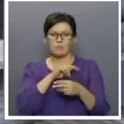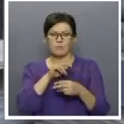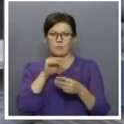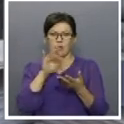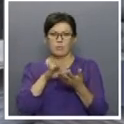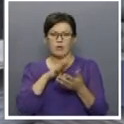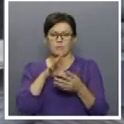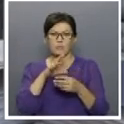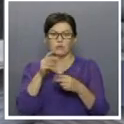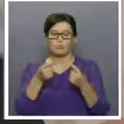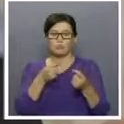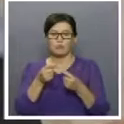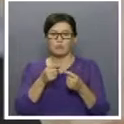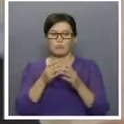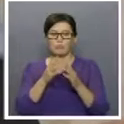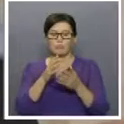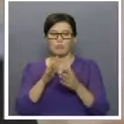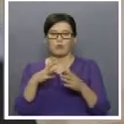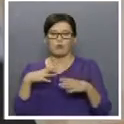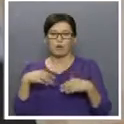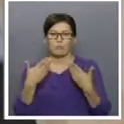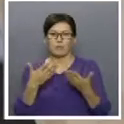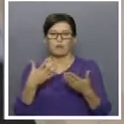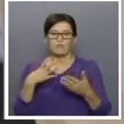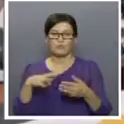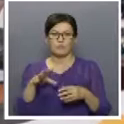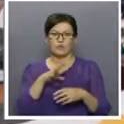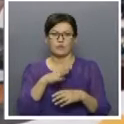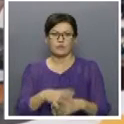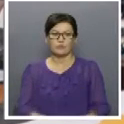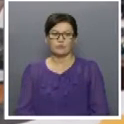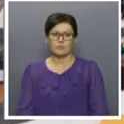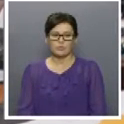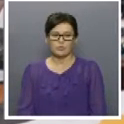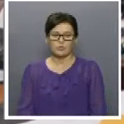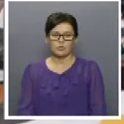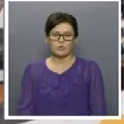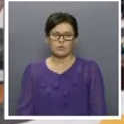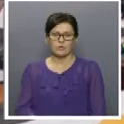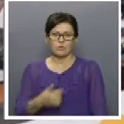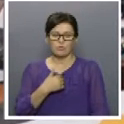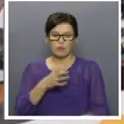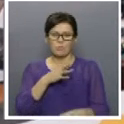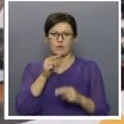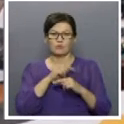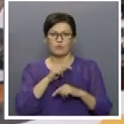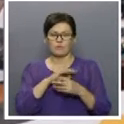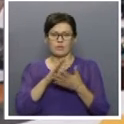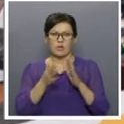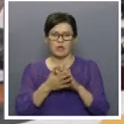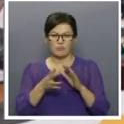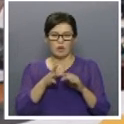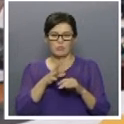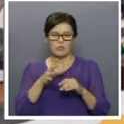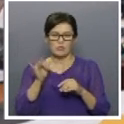және көші-қон басқармасы көмегіне жүгінуге мәжбүр болды. Не был составлен трудовой договор. Мен жұмысқа тұрғанда жұмыс